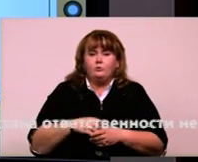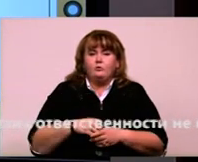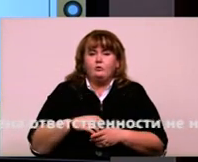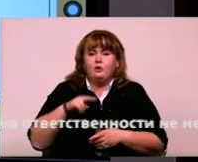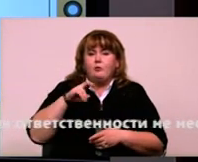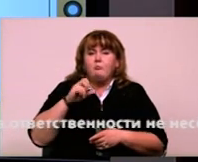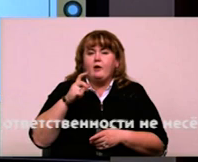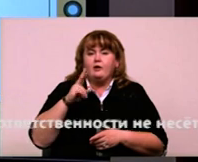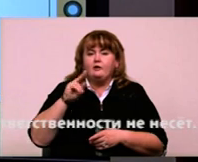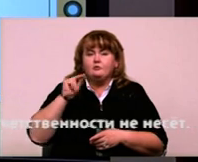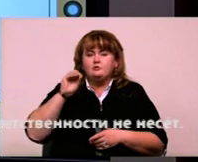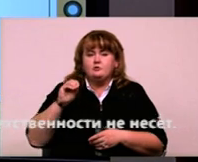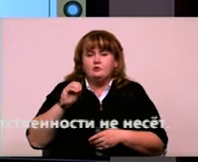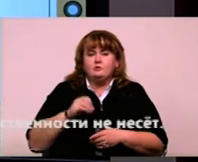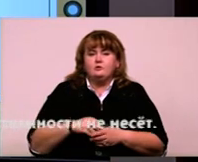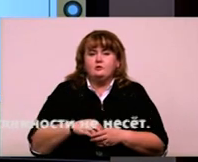Пэкче,